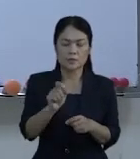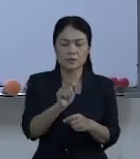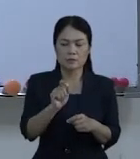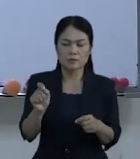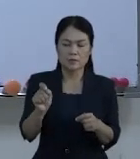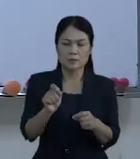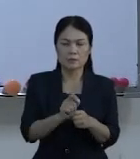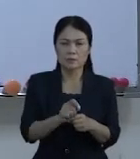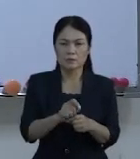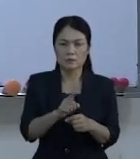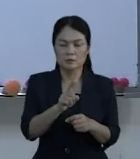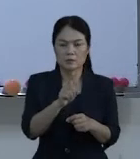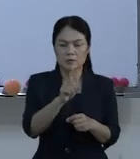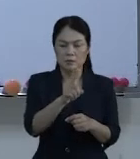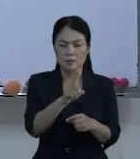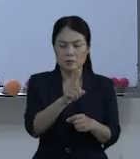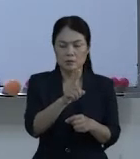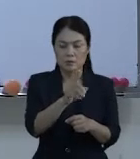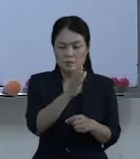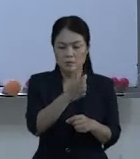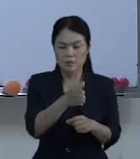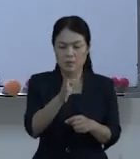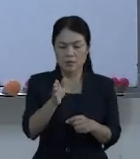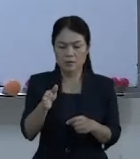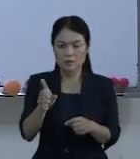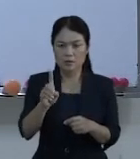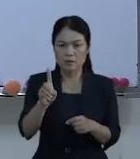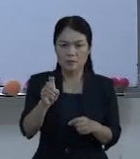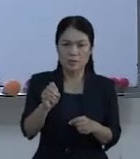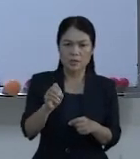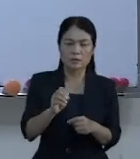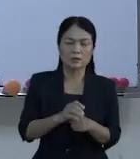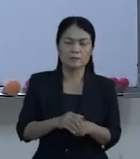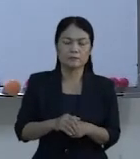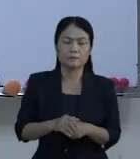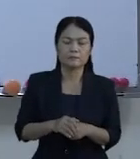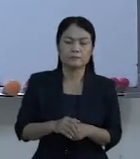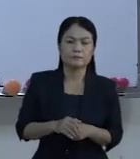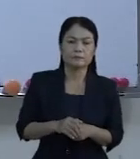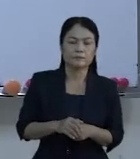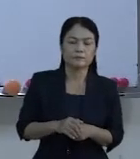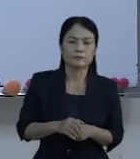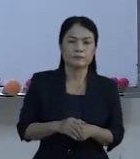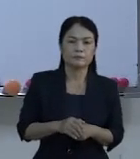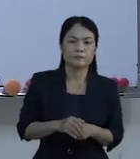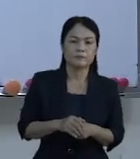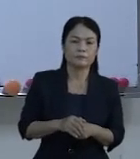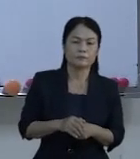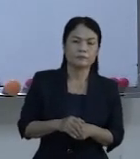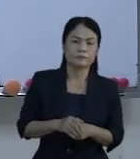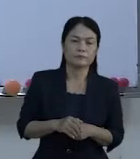chia đọc rồi lọt đây đôi khăn này đây là gần á đọc rồi lọt và đọc rồi lọt hái là cụ khăn đấy